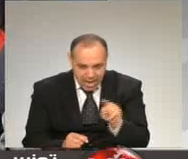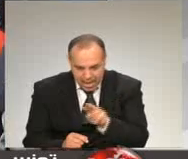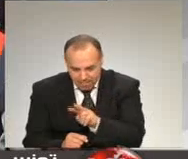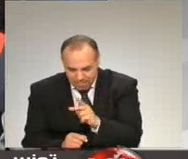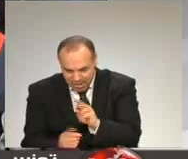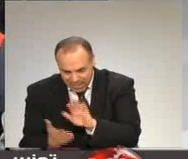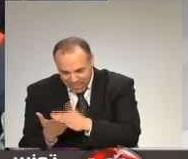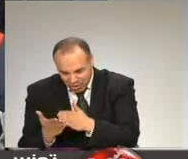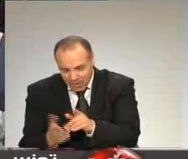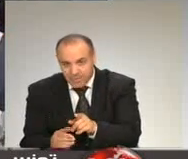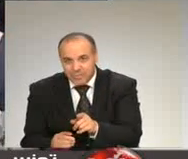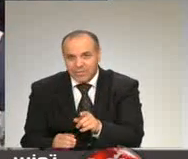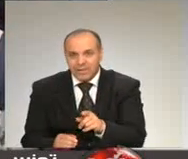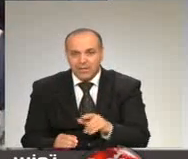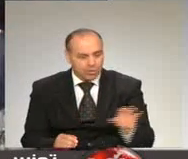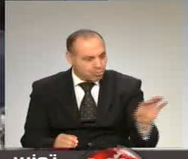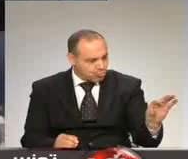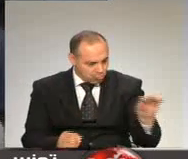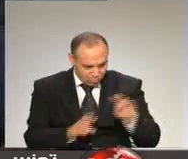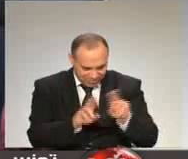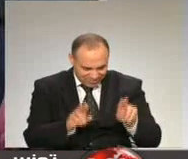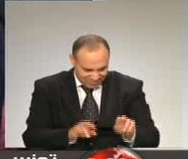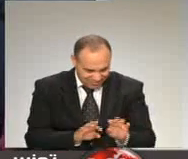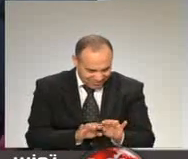اللي ما نفهمهمش. نجموا نجبدوا عليها